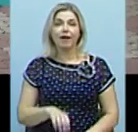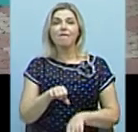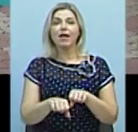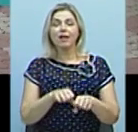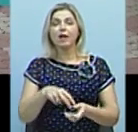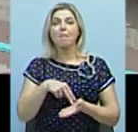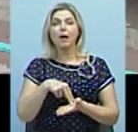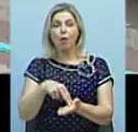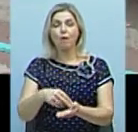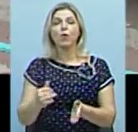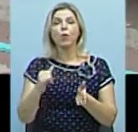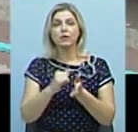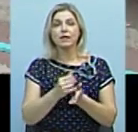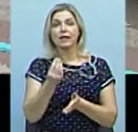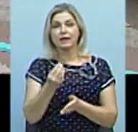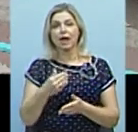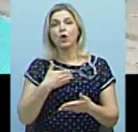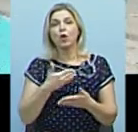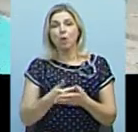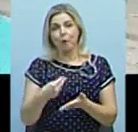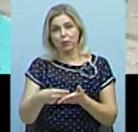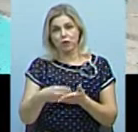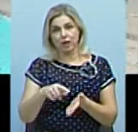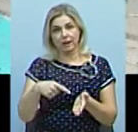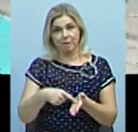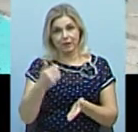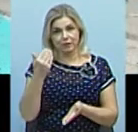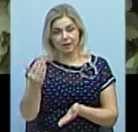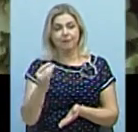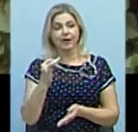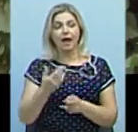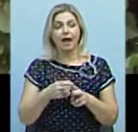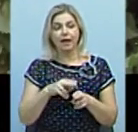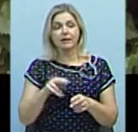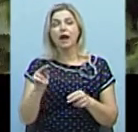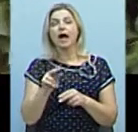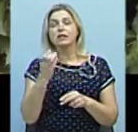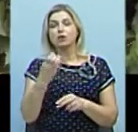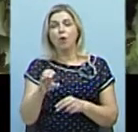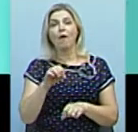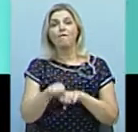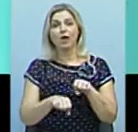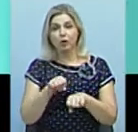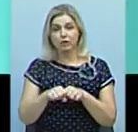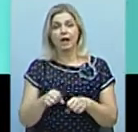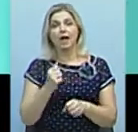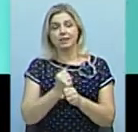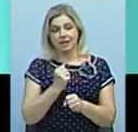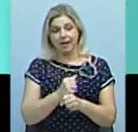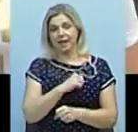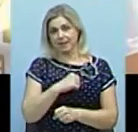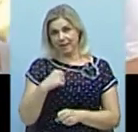Велопарковку встановили за кошти громадського бюджету міста. Проєкт «Вело-СТО» розробили та втілили в життя самі велосипедисти.